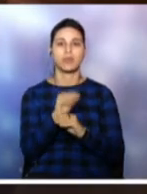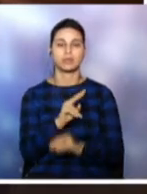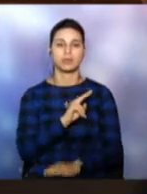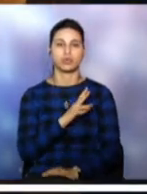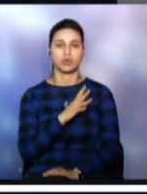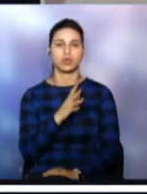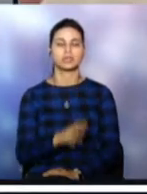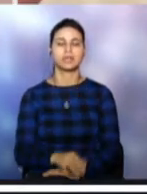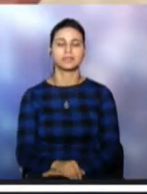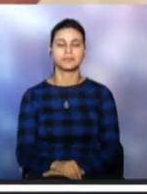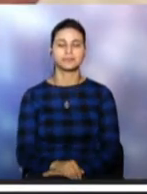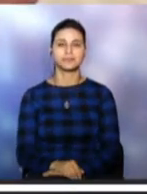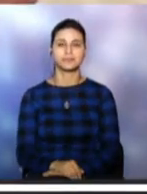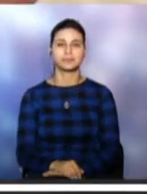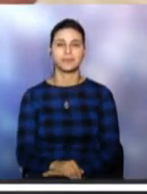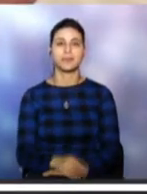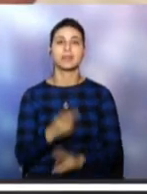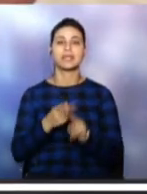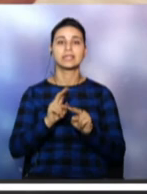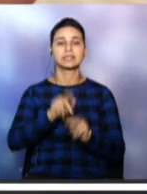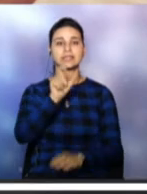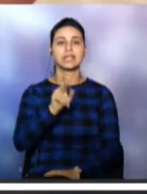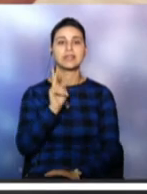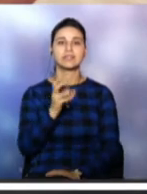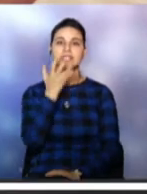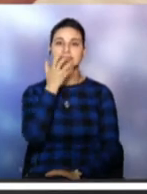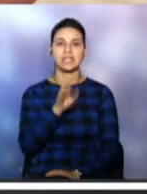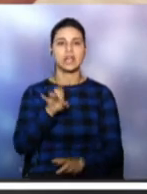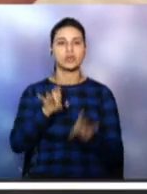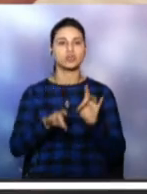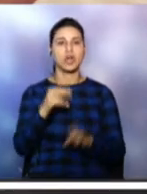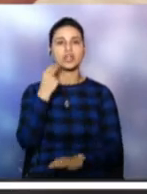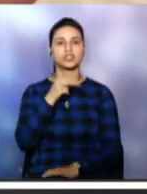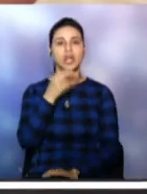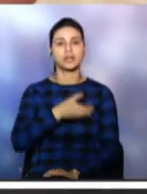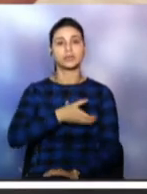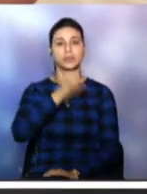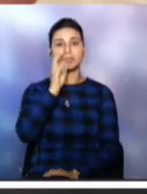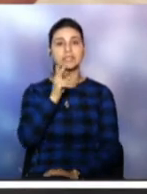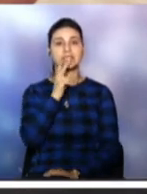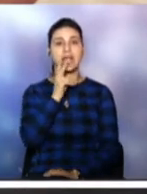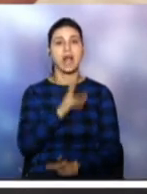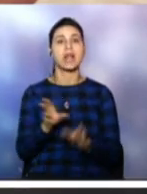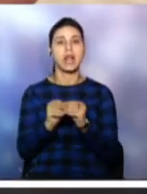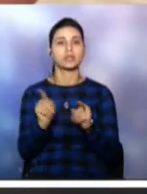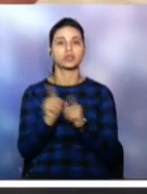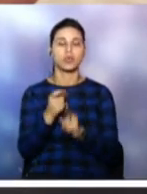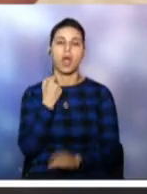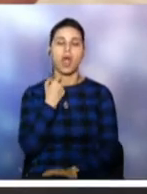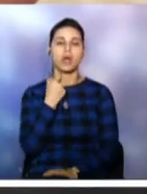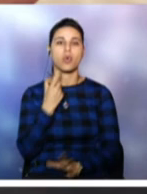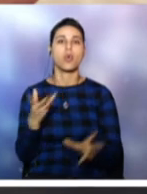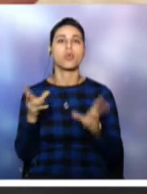მომატებული. ის ადამიანები, ვინც ცხელან მდუღარე ჩაის იღებდნენ, სიგარეტსაც ეწეოდნენ და ალკოჰოლსაც